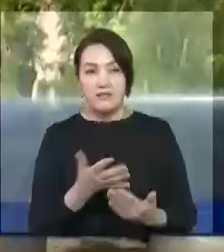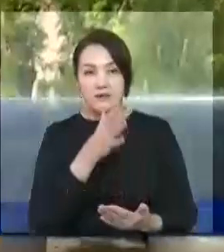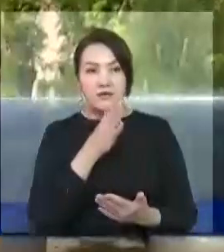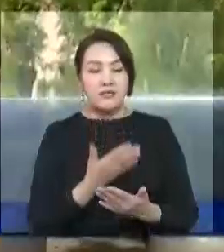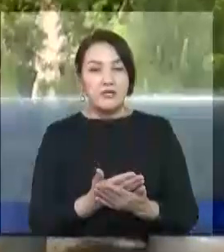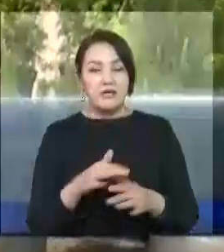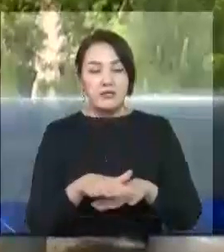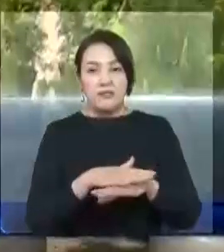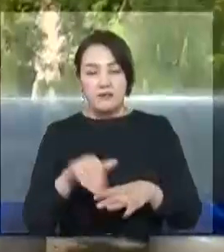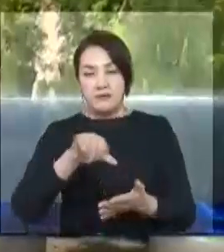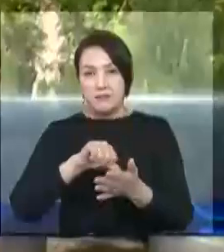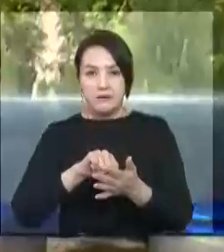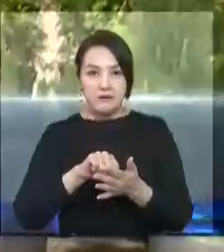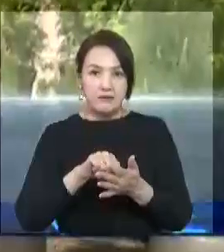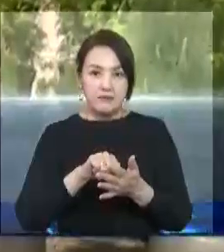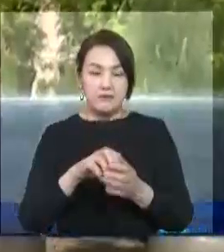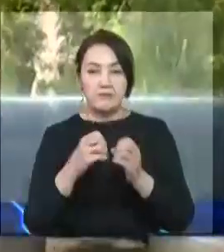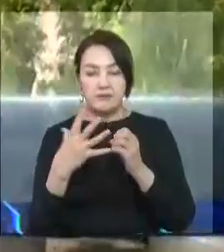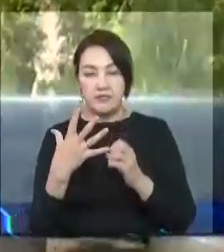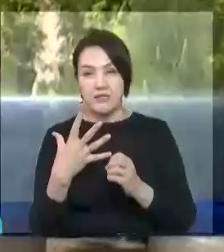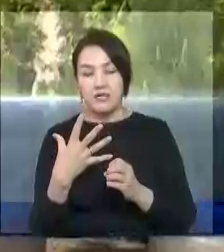в ярмарке приняли участие более